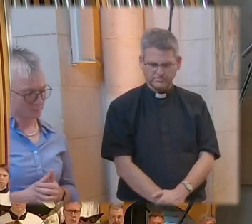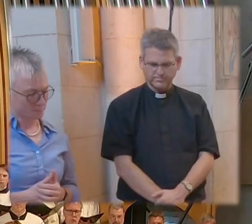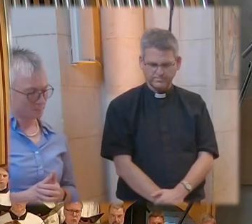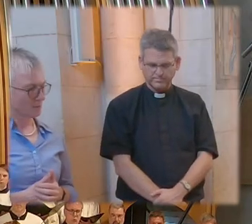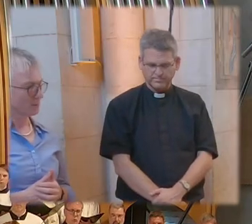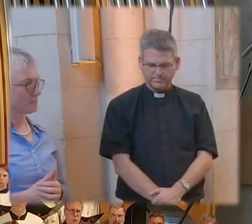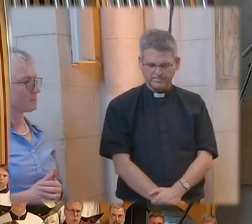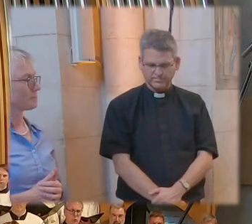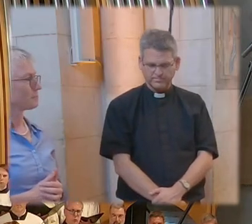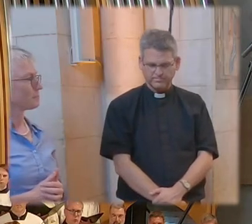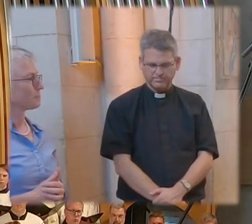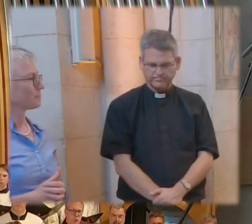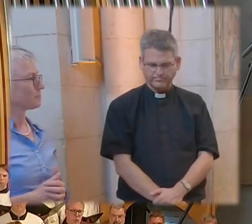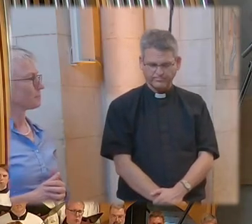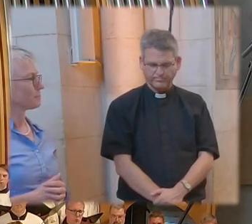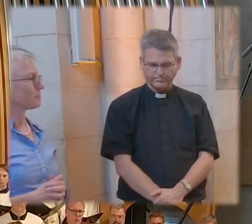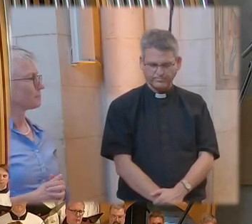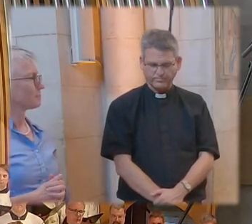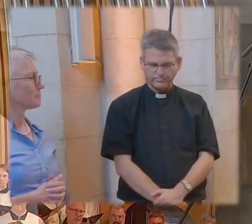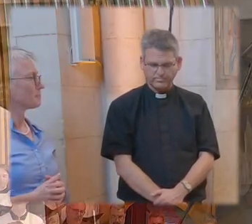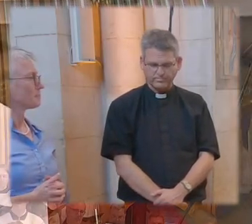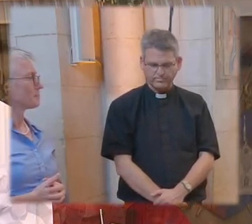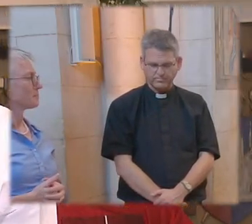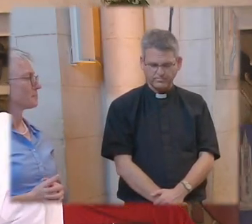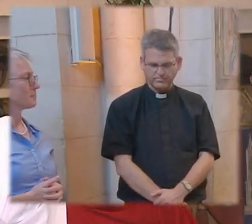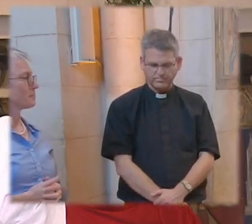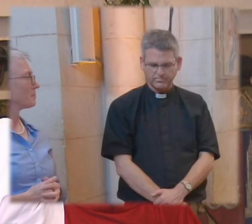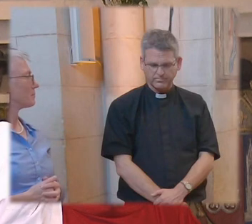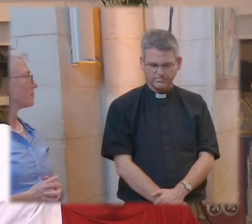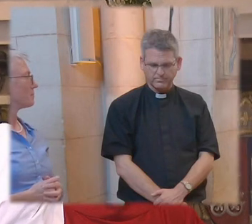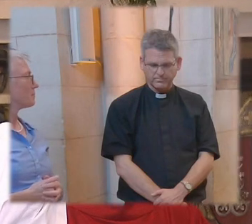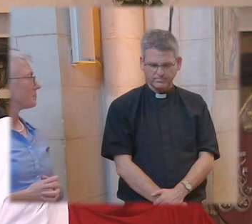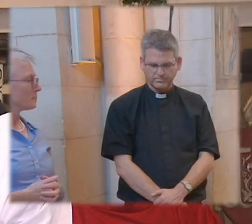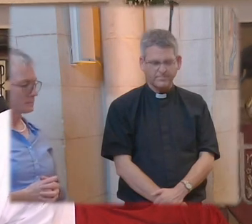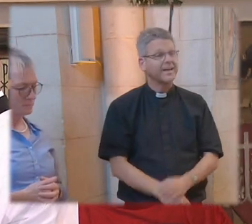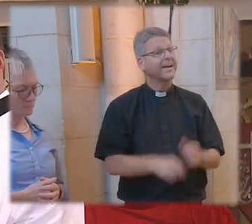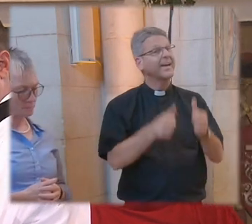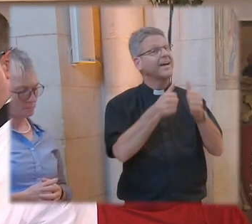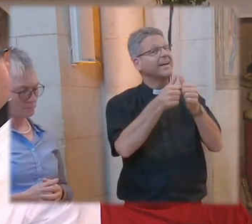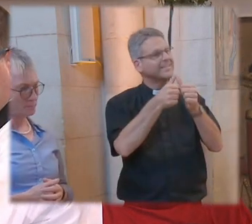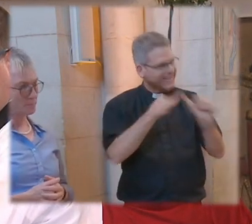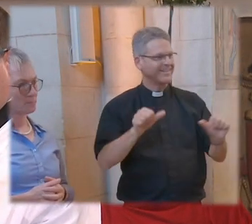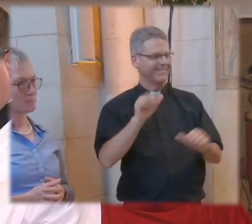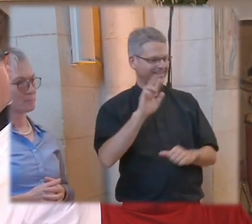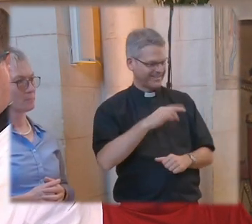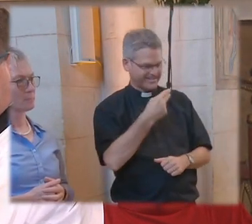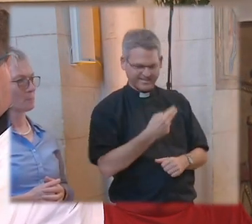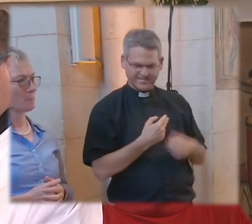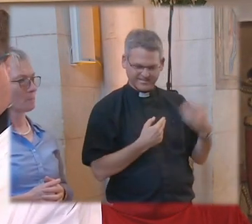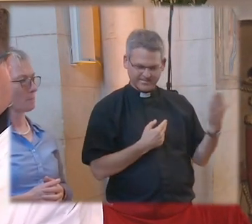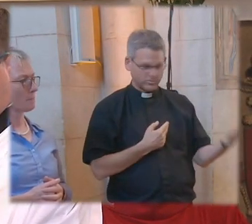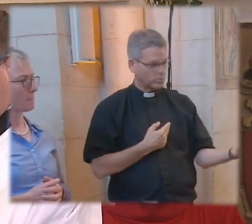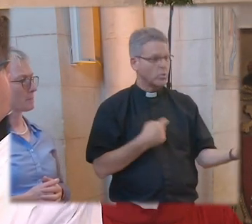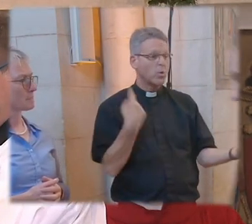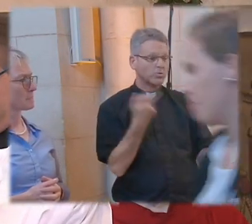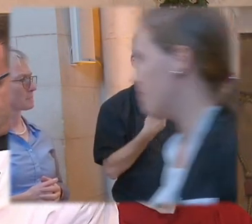Wir beten. Seliger Richard Henkes, unser Vorbild